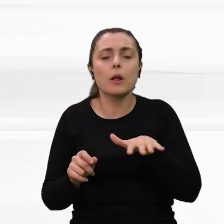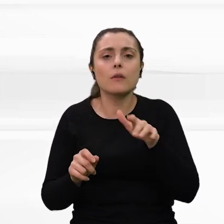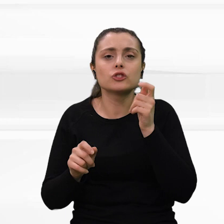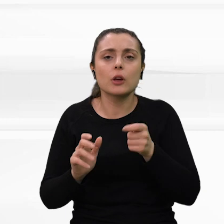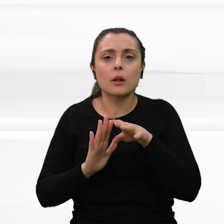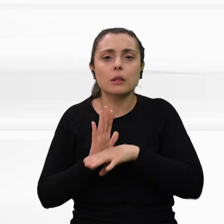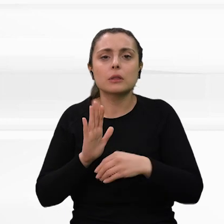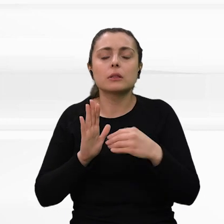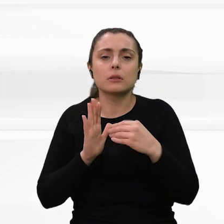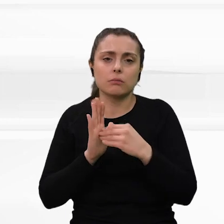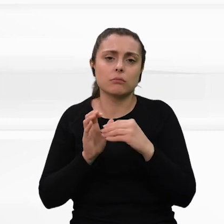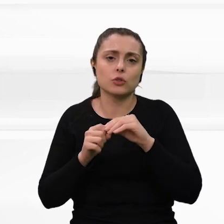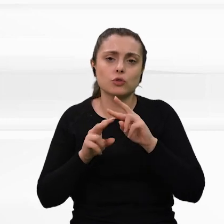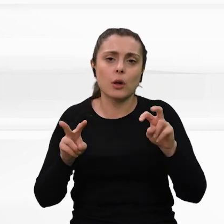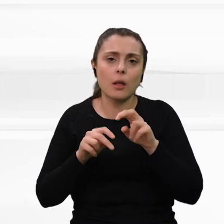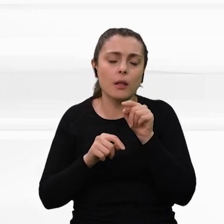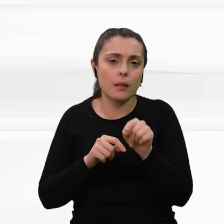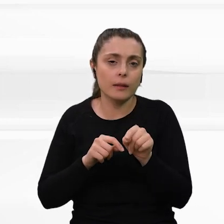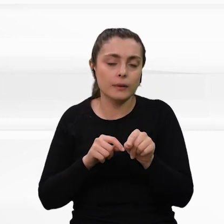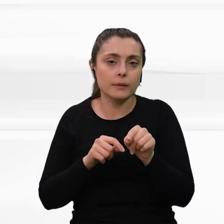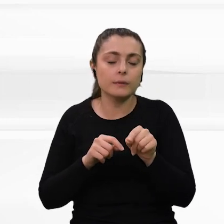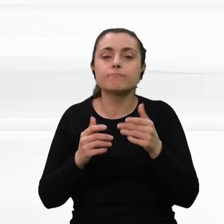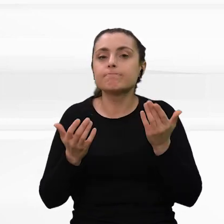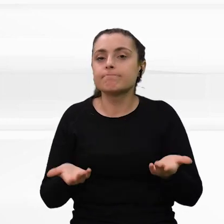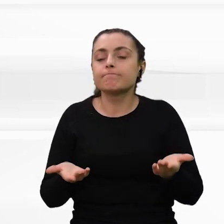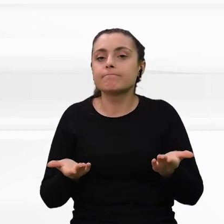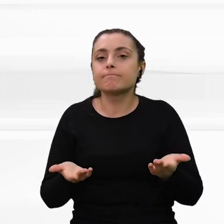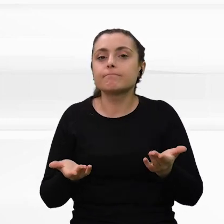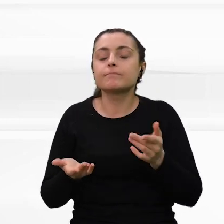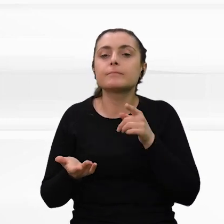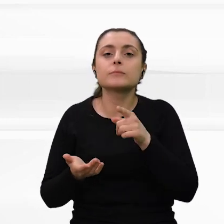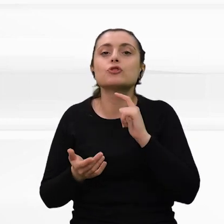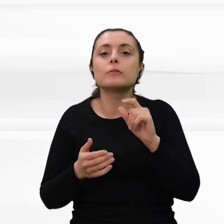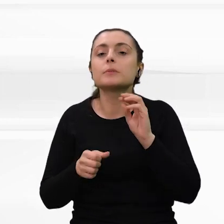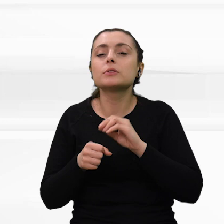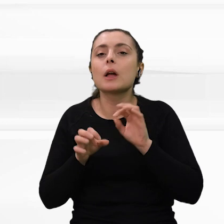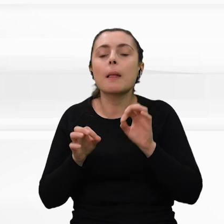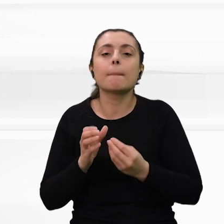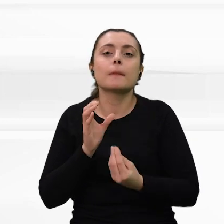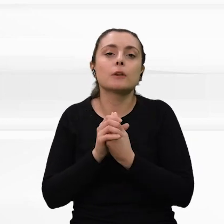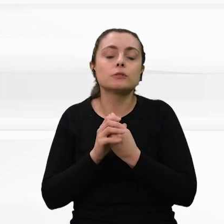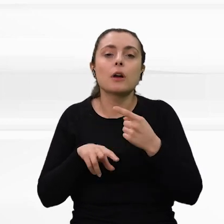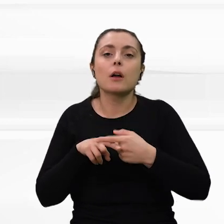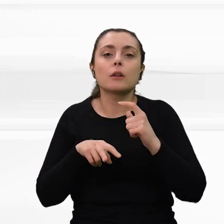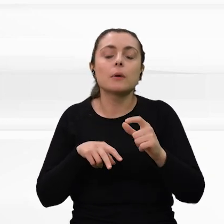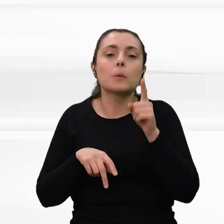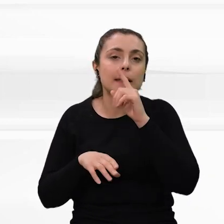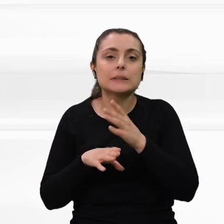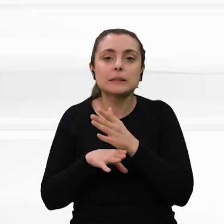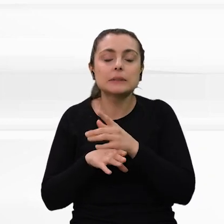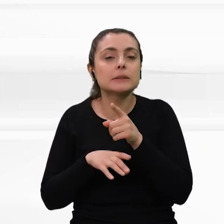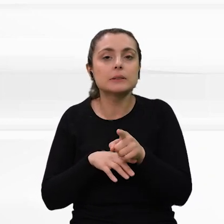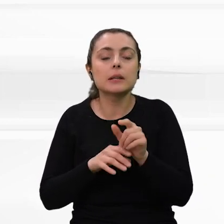coğrafi koşulları içinde incelenir Evet arkadaşlar cevabınız hemen çıktı Al seçeneği